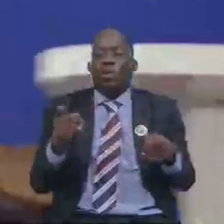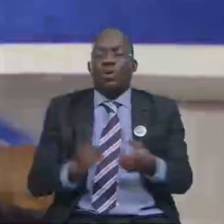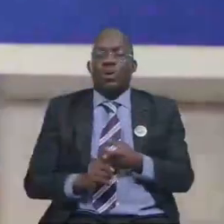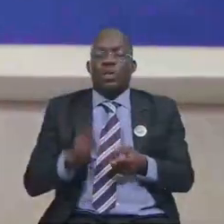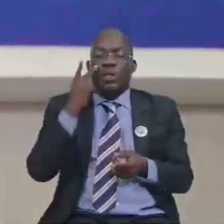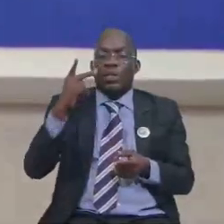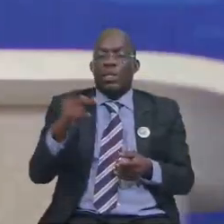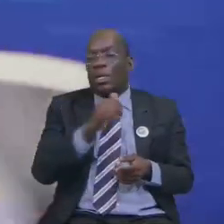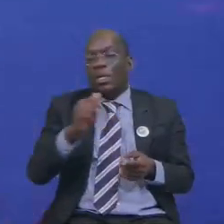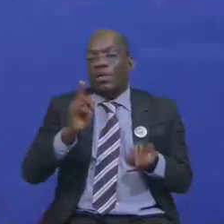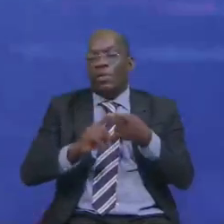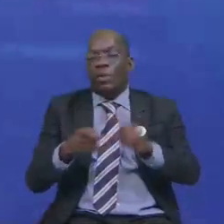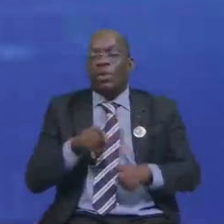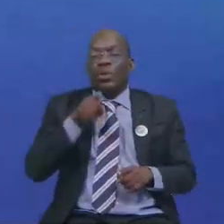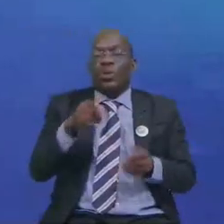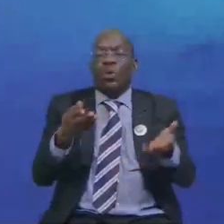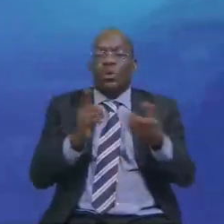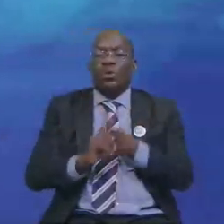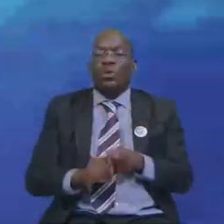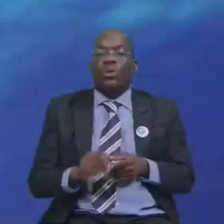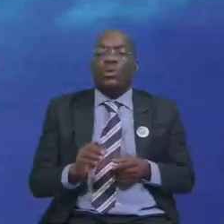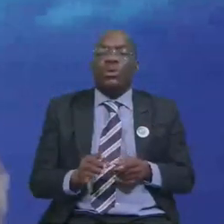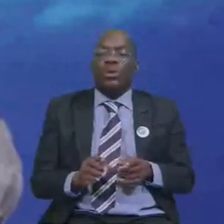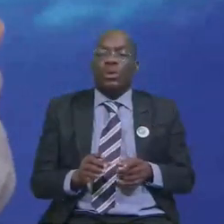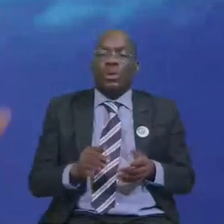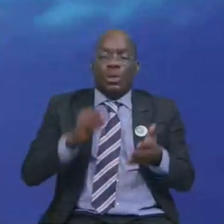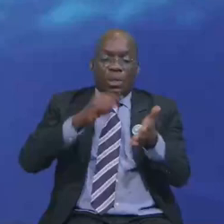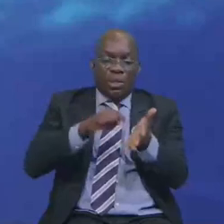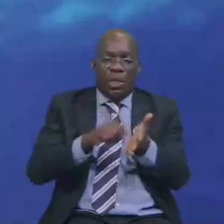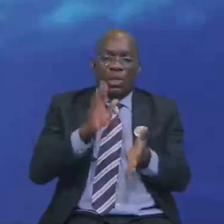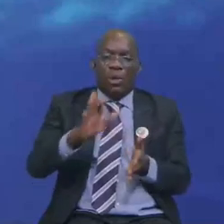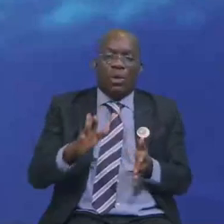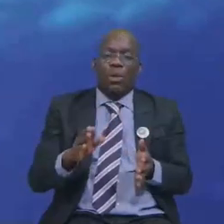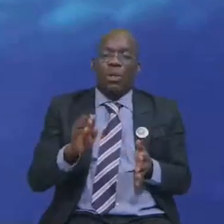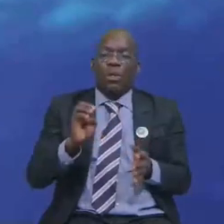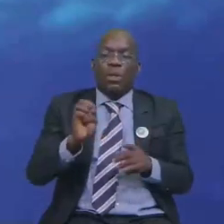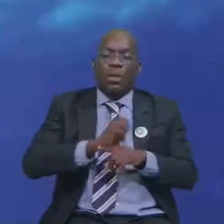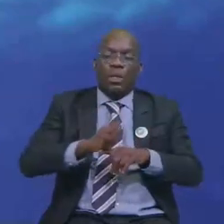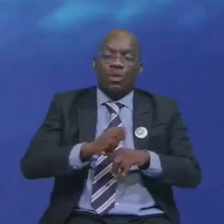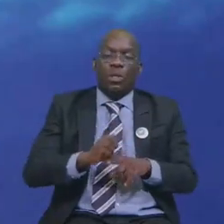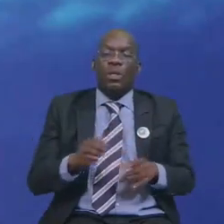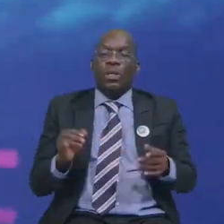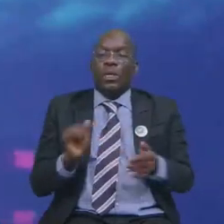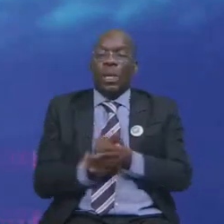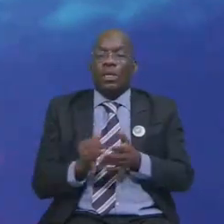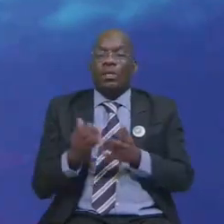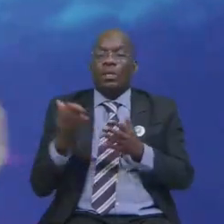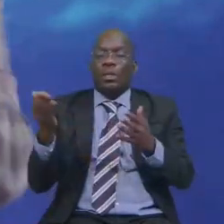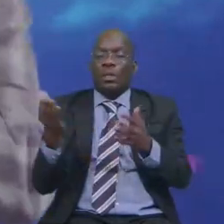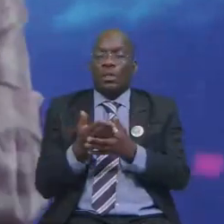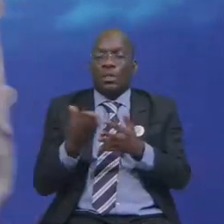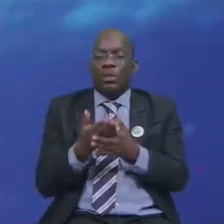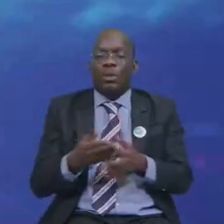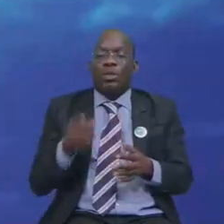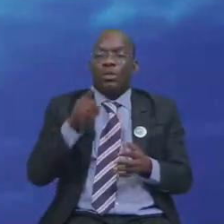qui veut regarder les emails et cette distraction là tu les amènes dans ta vie toi-même mais